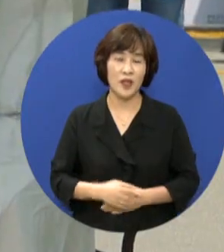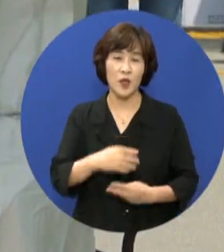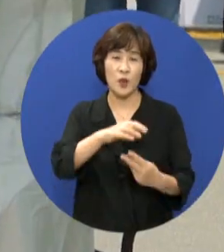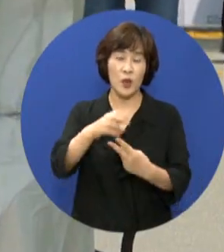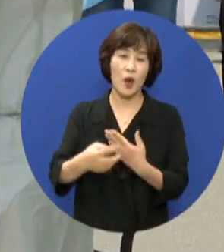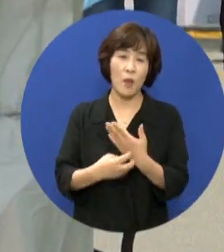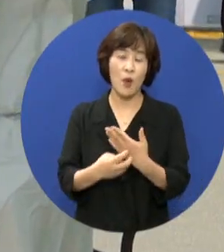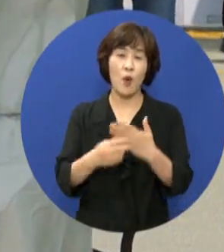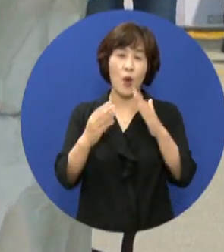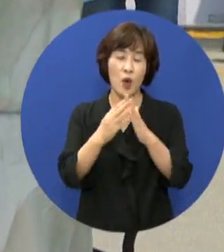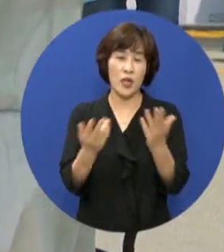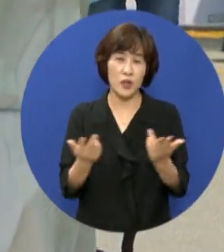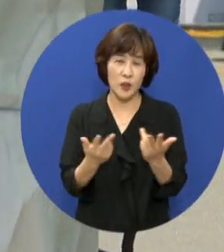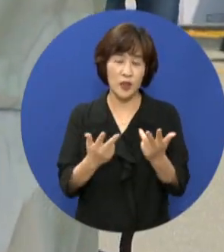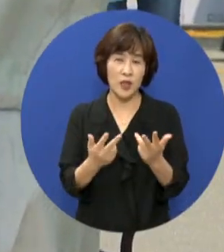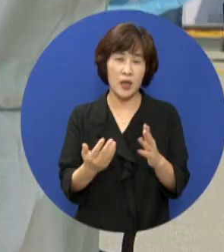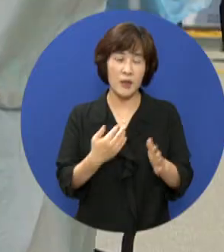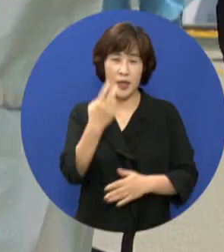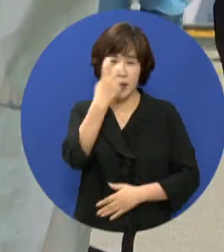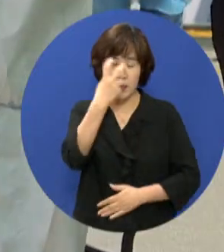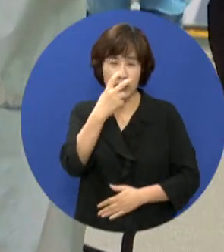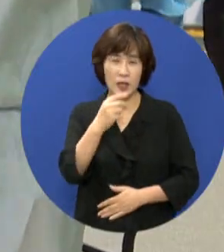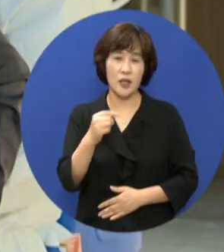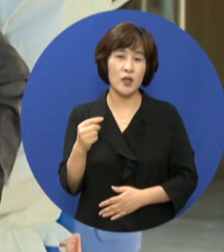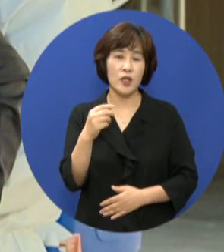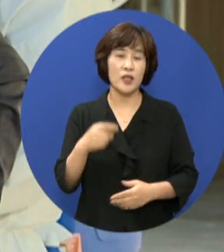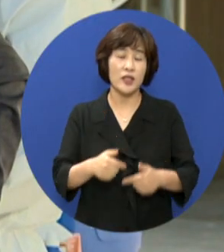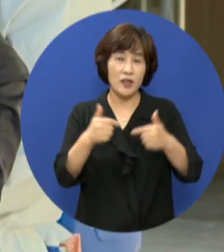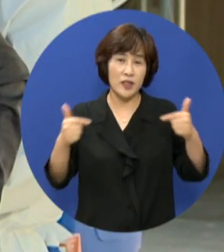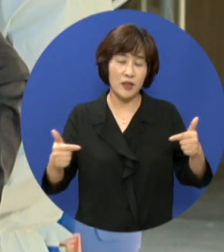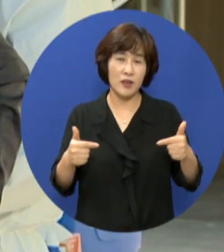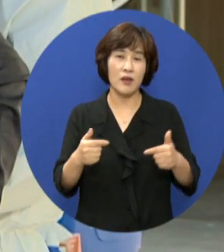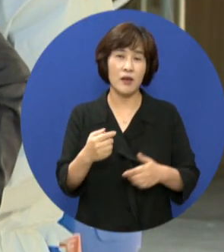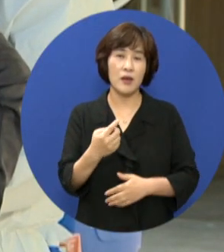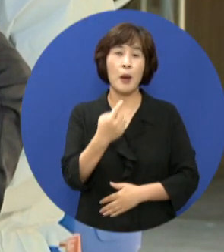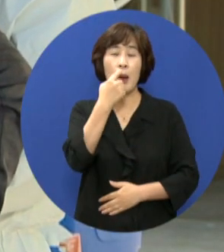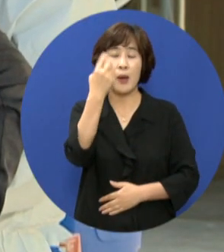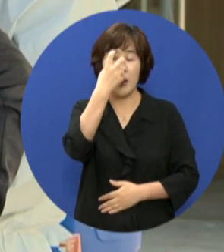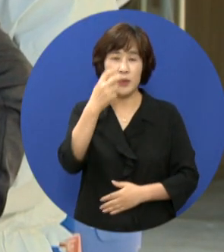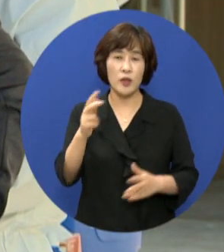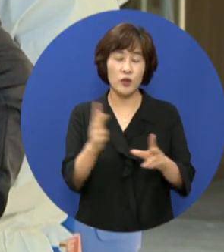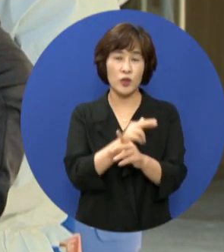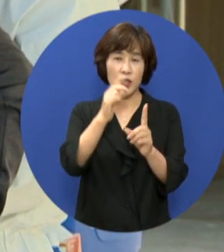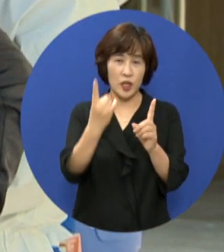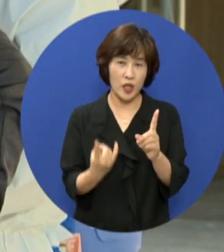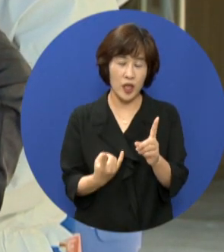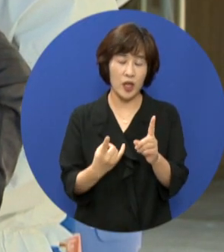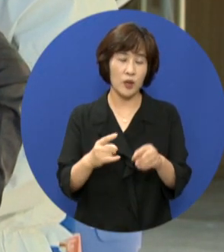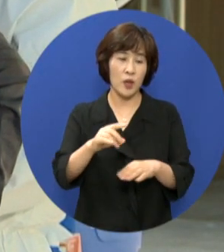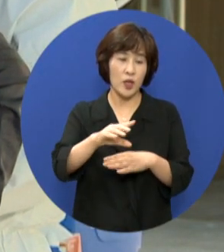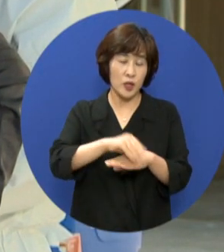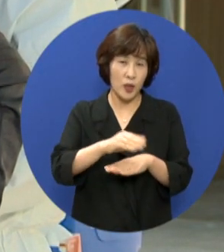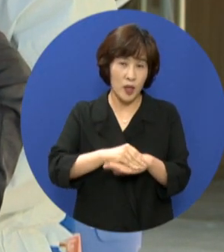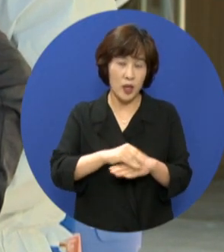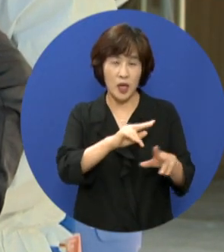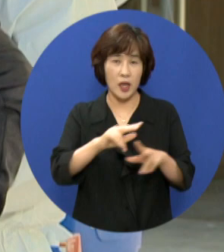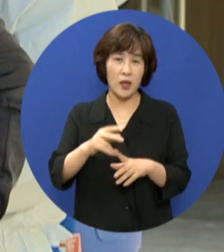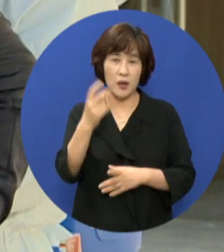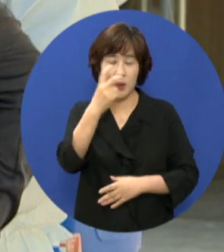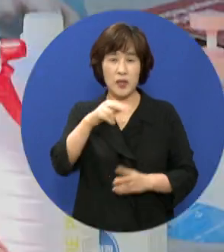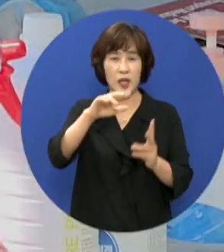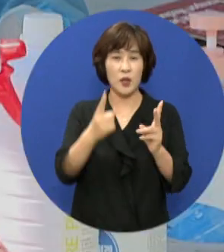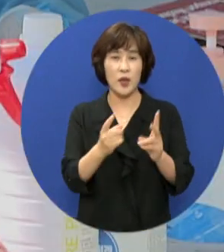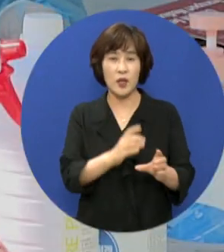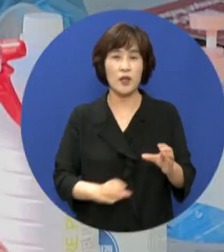요양원과 요양병원의 종사자 의 선재 검사를 강화해 pcr 검사 주 1회 해서 신속 항공 검사 주 2회를